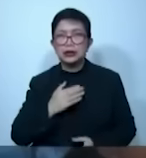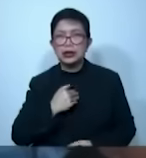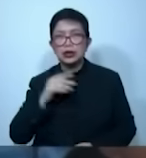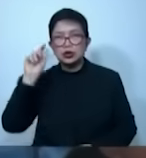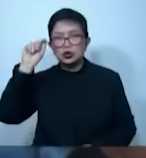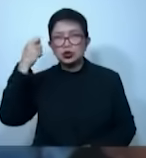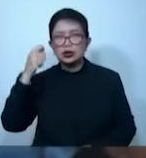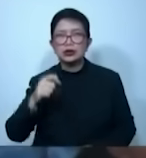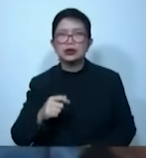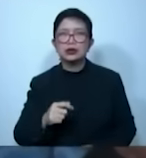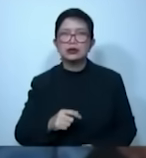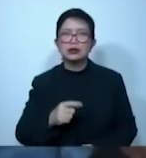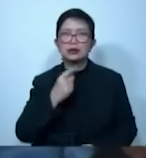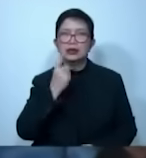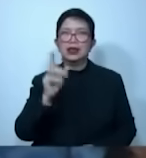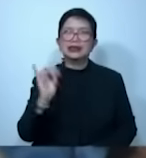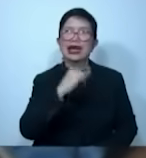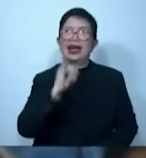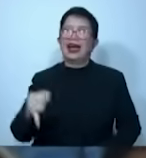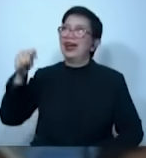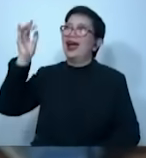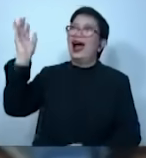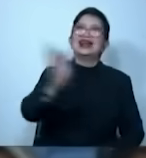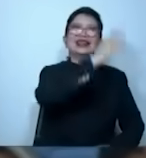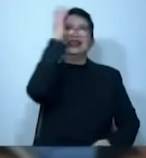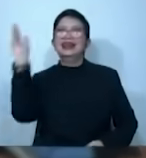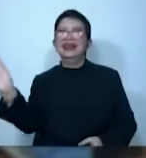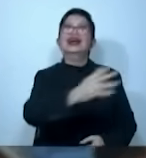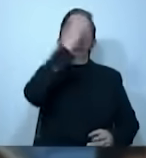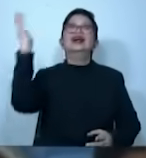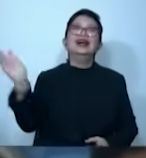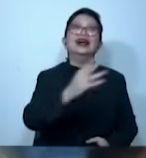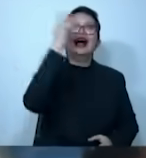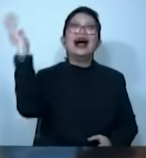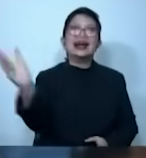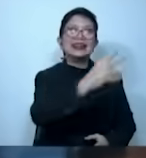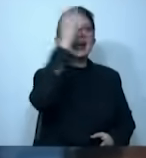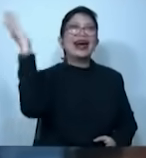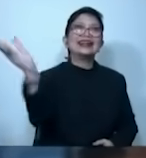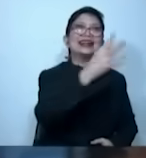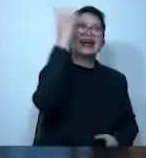menyalahkan angin dari mana ya jadi saya